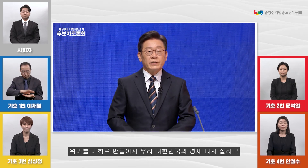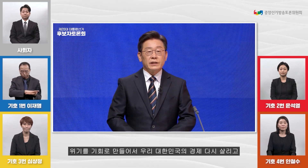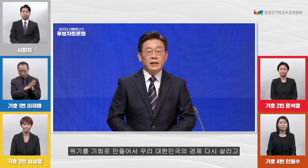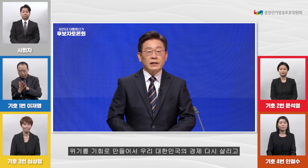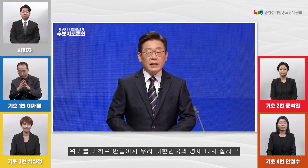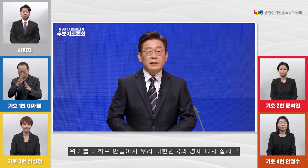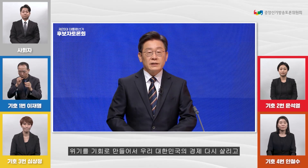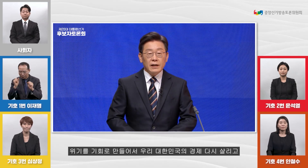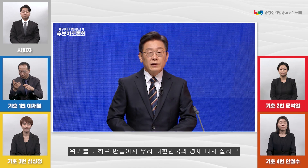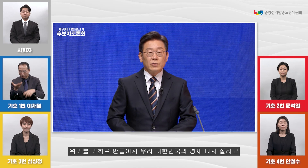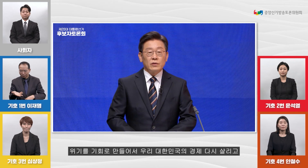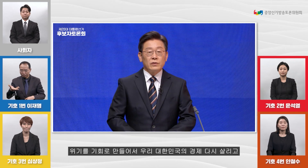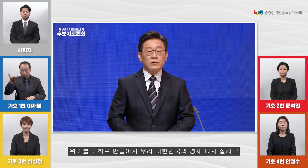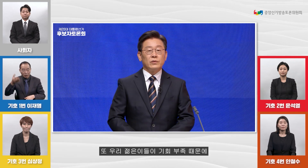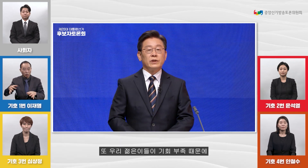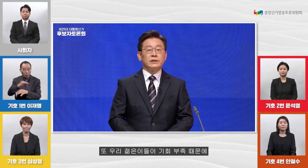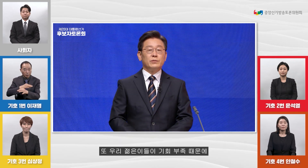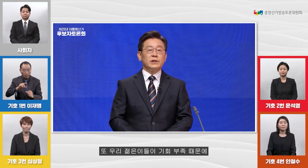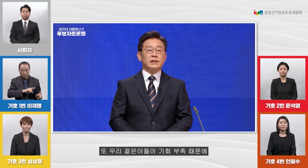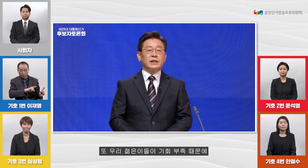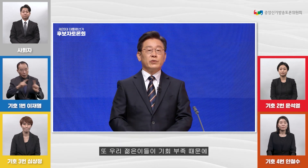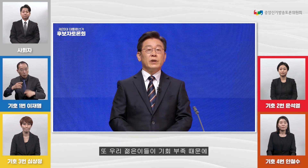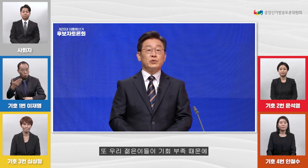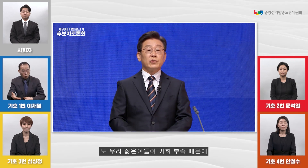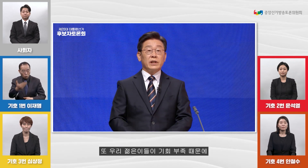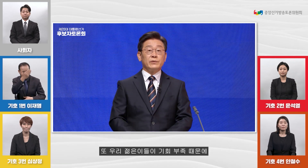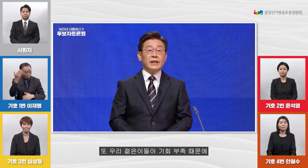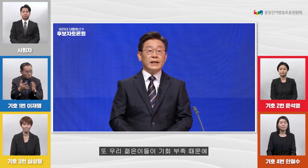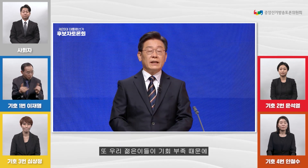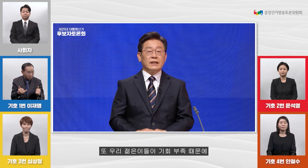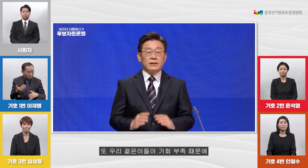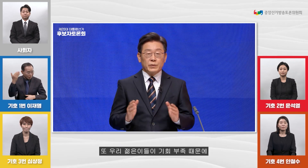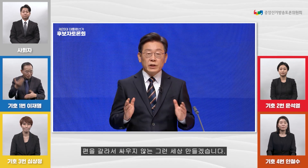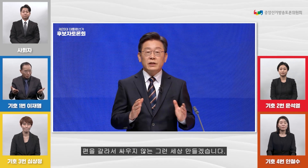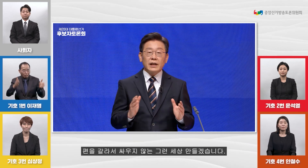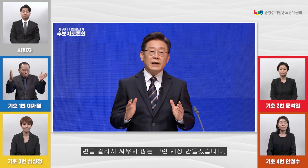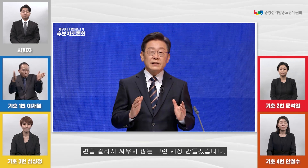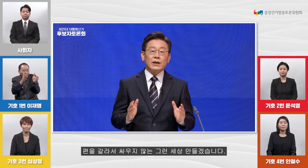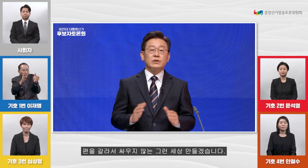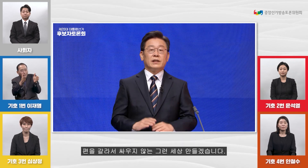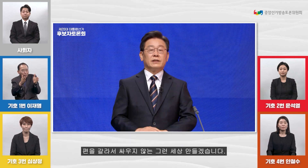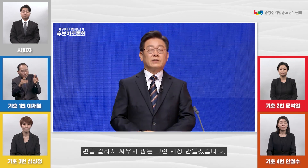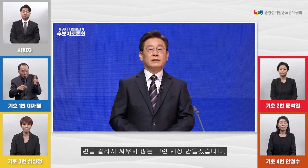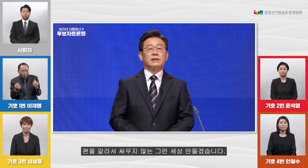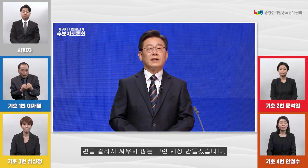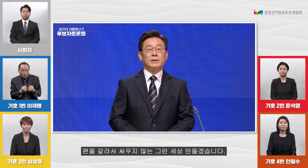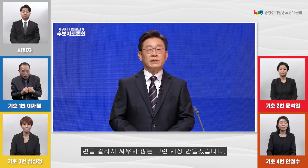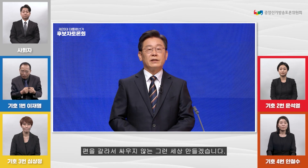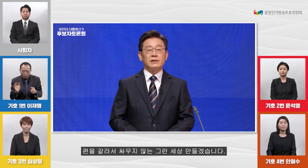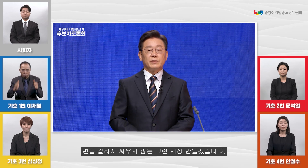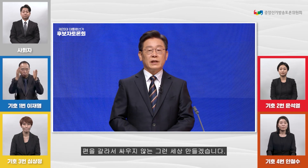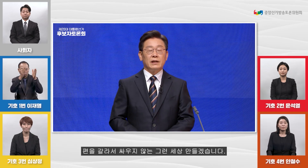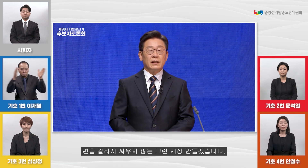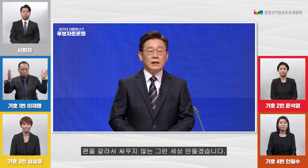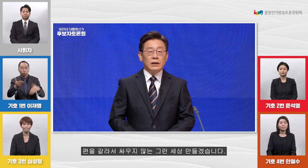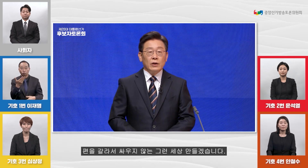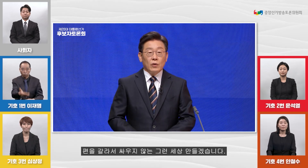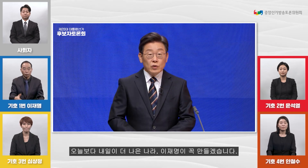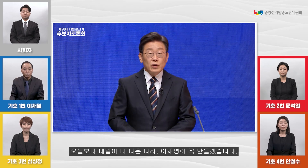대한민국의 경제 다시 살리고 또 우리 젊은이들이 기회 부족 때문에 편을 갈라 싸우지 않는 그런 세상